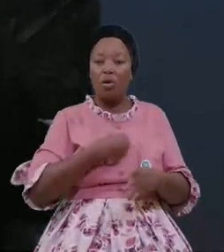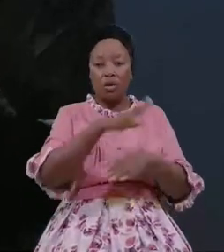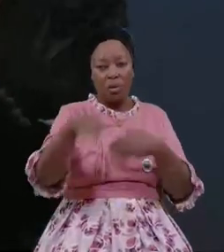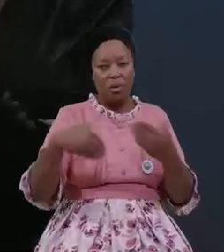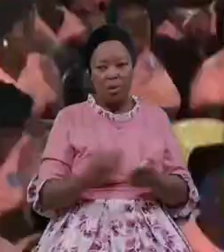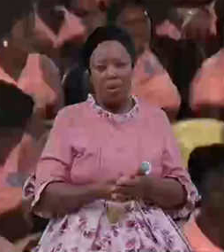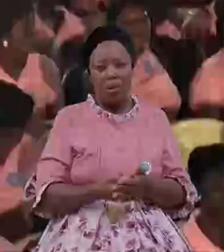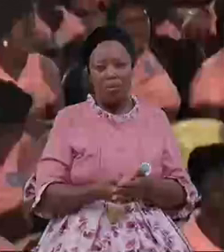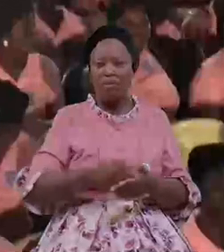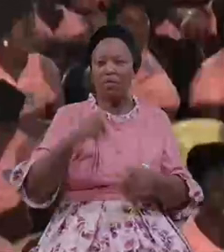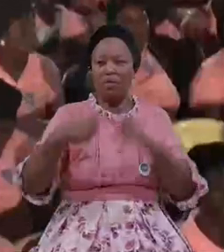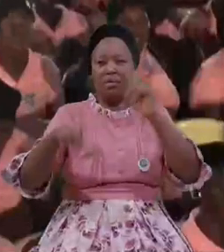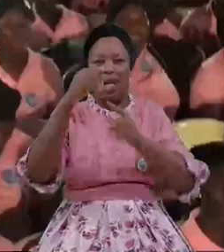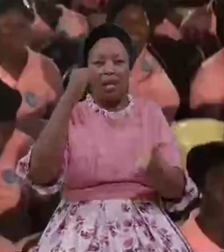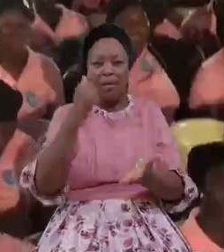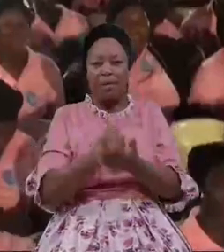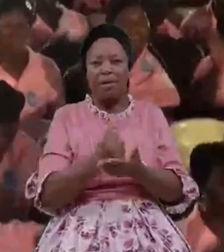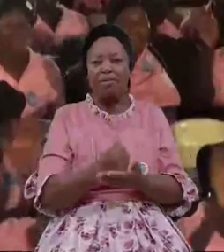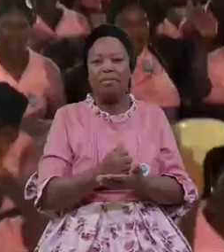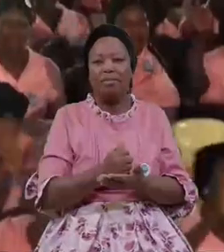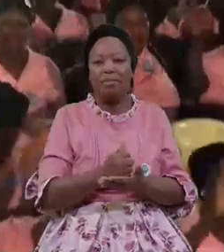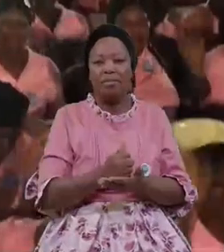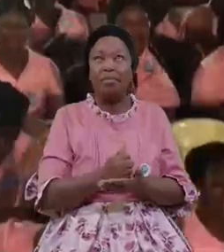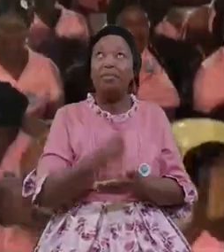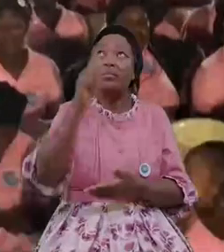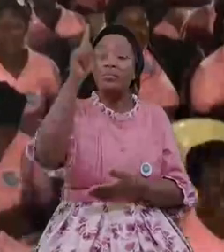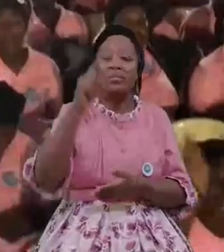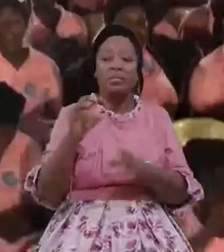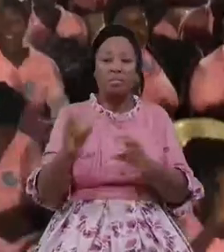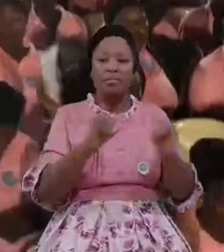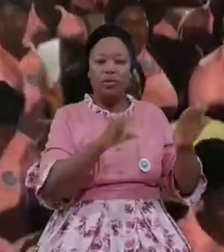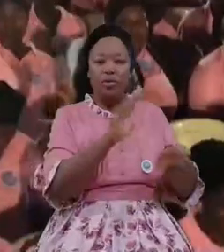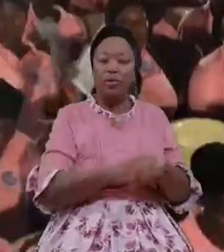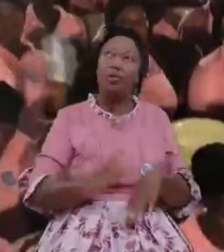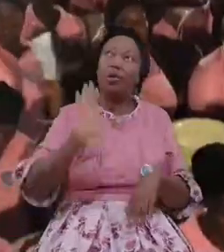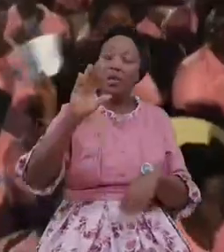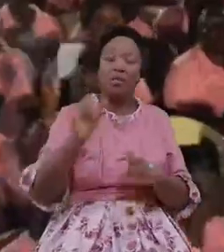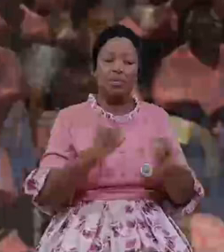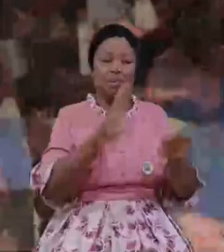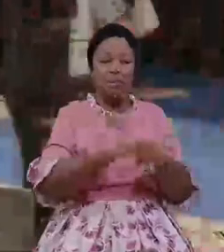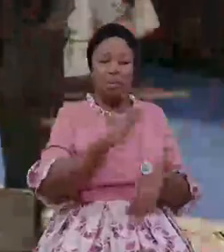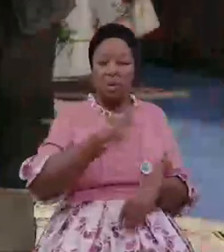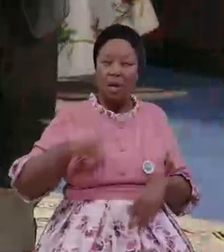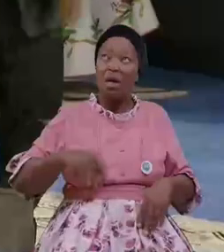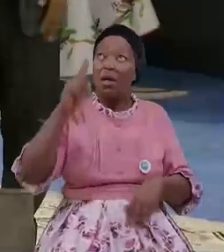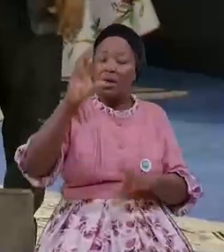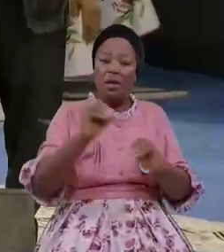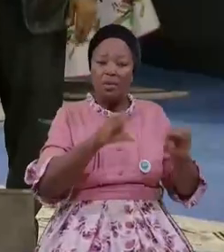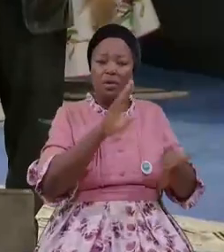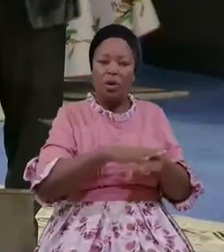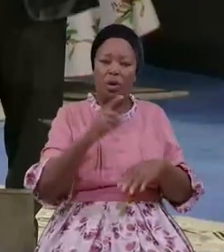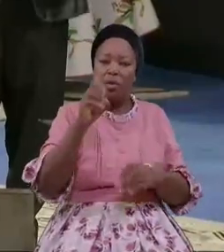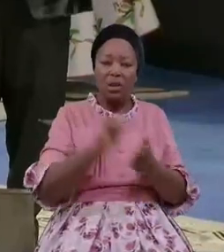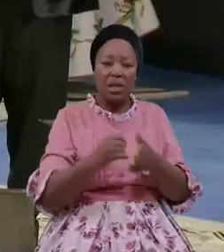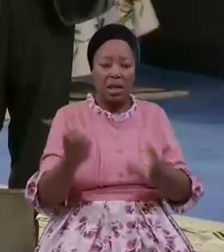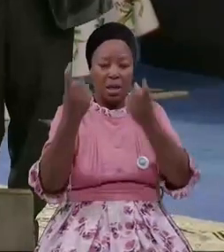donnez-moi un bon amen le Seigneur a mis sur lui il a fait retomber sur celui qui est